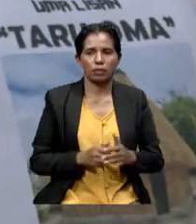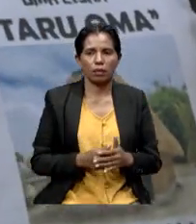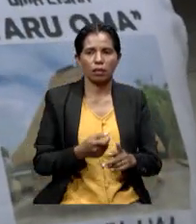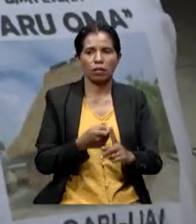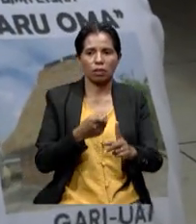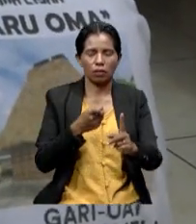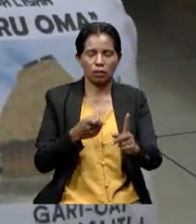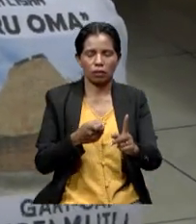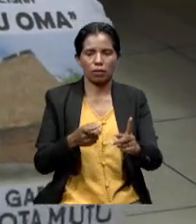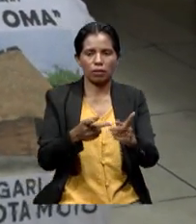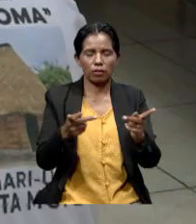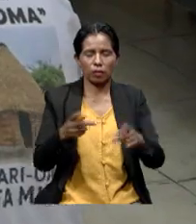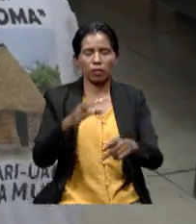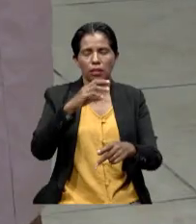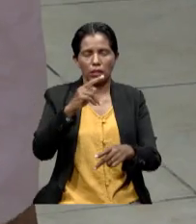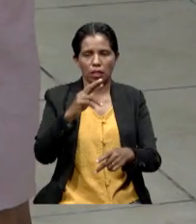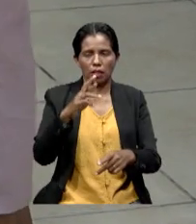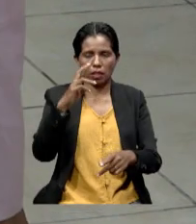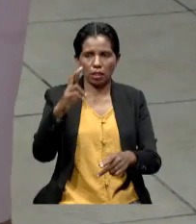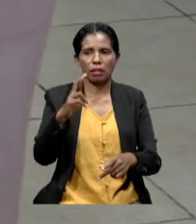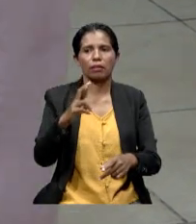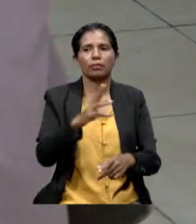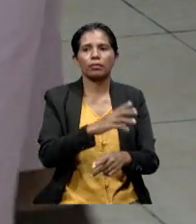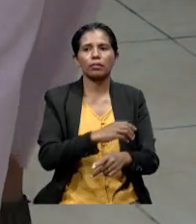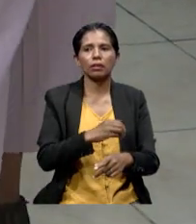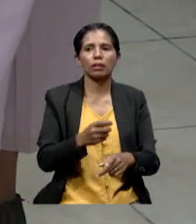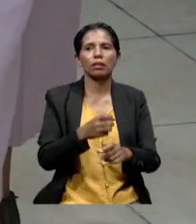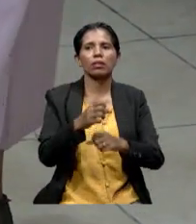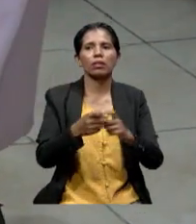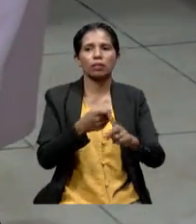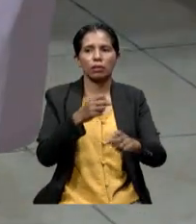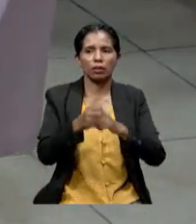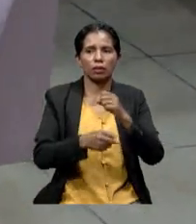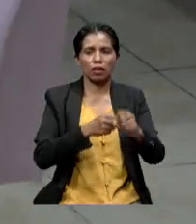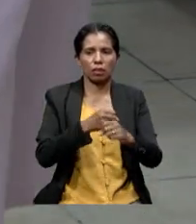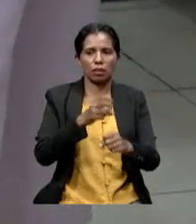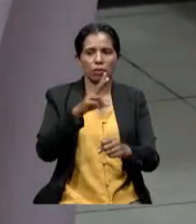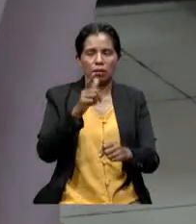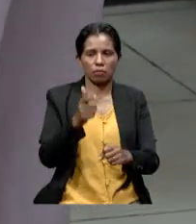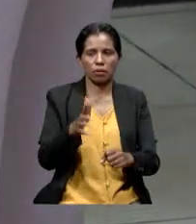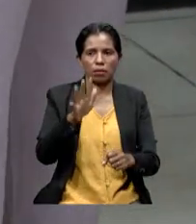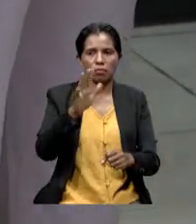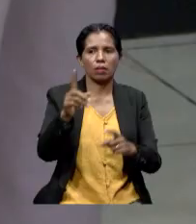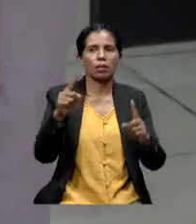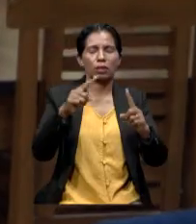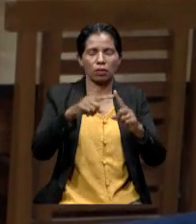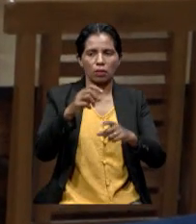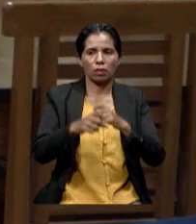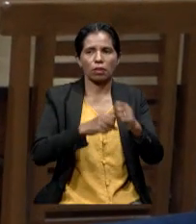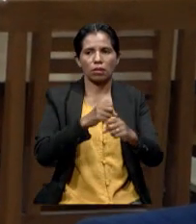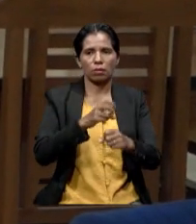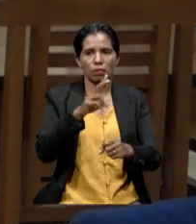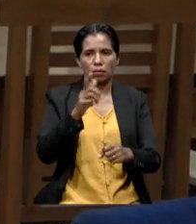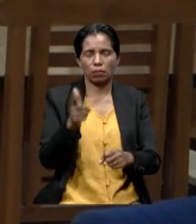usi Centro Nacional Reabilitação, usi tinan Rihurua Lima, tootinan Rihurua Ruanulu Resin